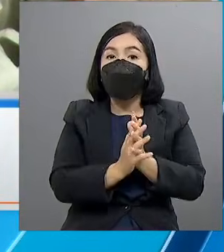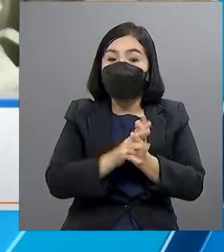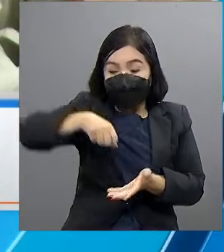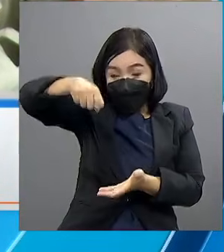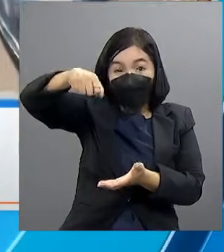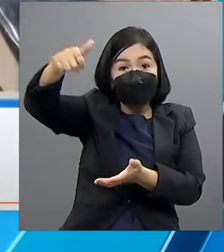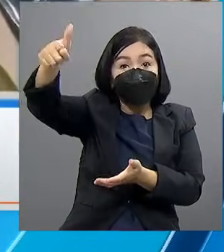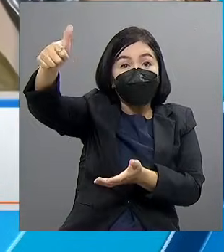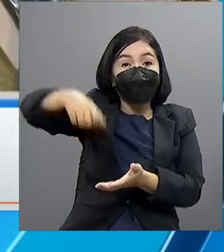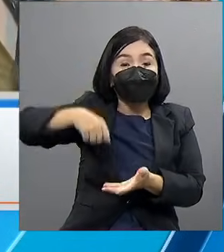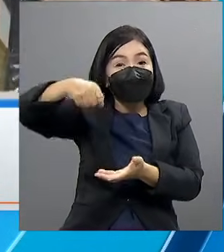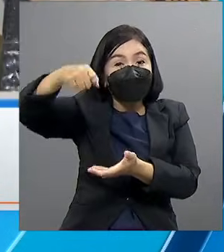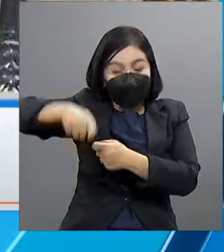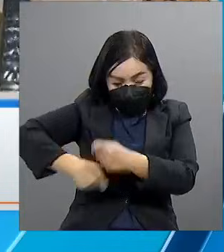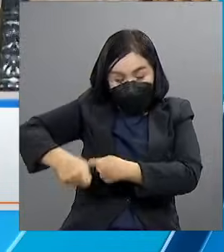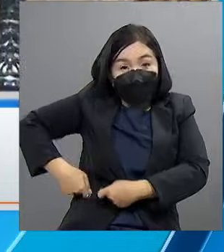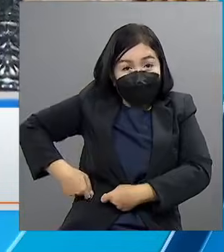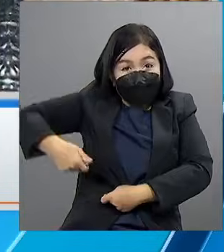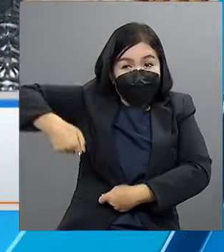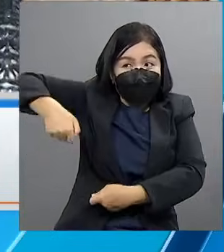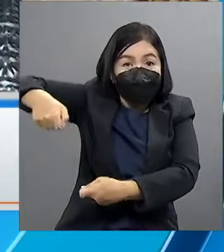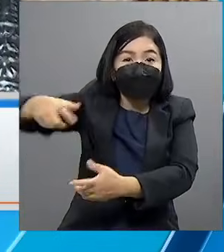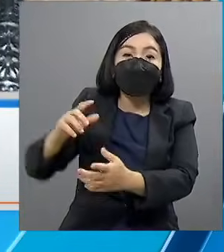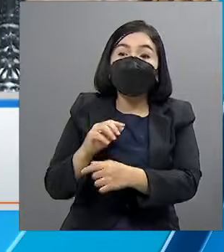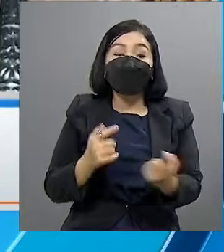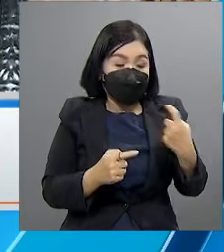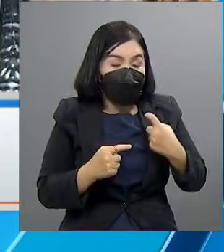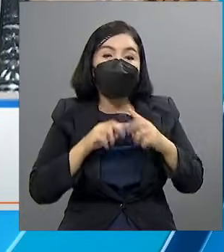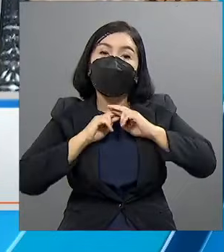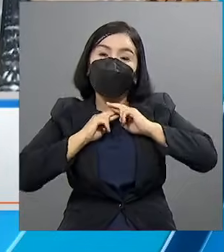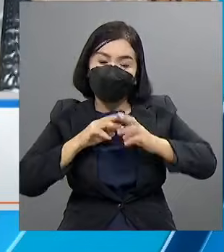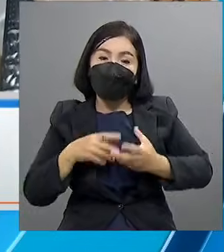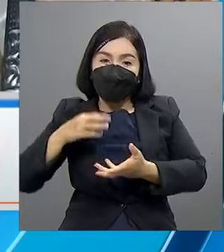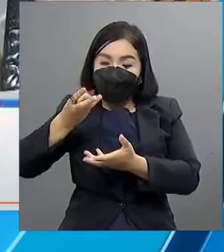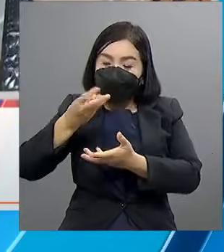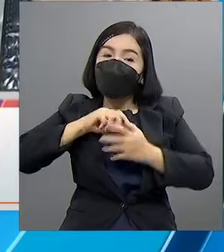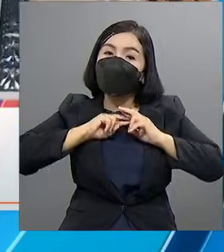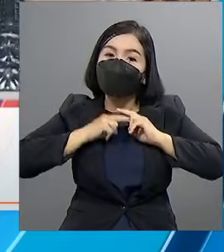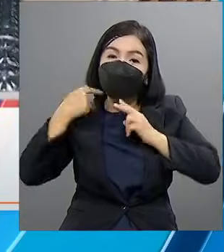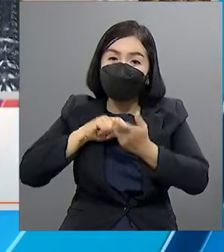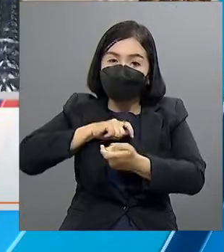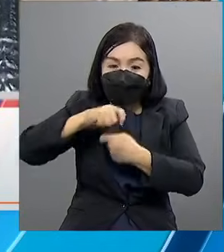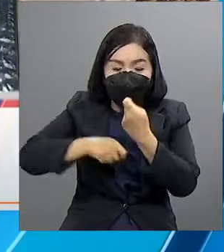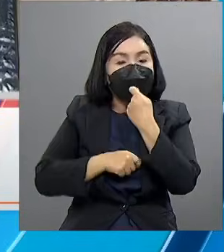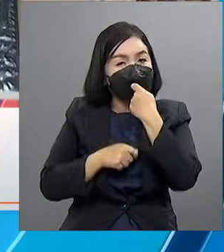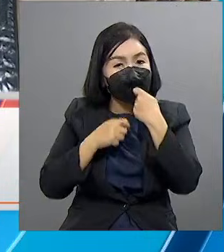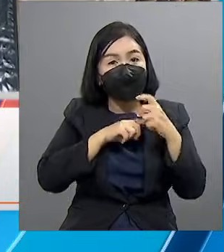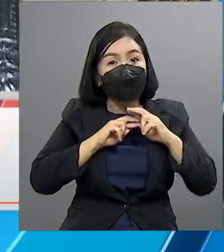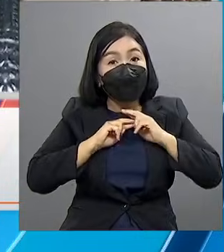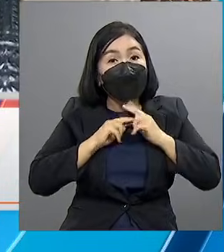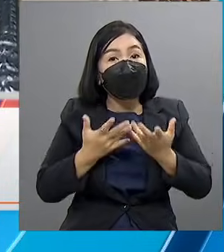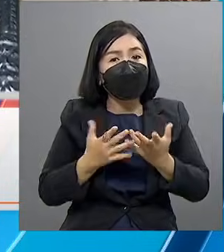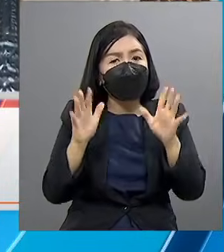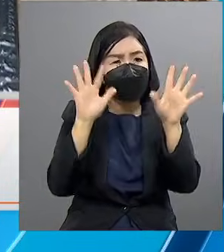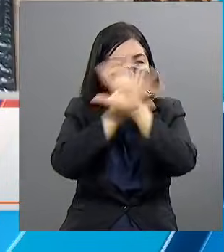หูกางเกงไปเวลาคนถามก็บอกอ๋อห่อข้าวมากินเองฮะแล้วแกะบักจ่างกินด้วยความอรรถรส คุณเป็นจอมยุทธเหรอพี่ตับเหมือน